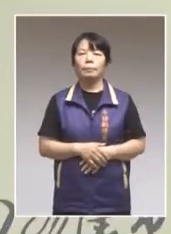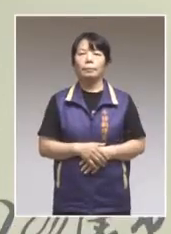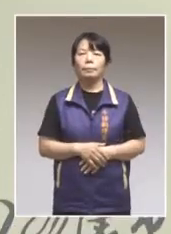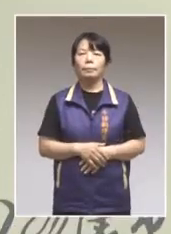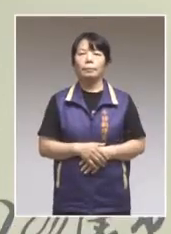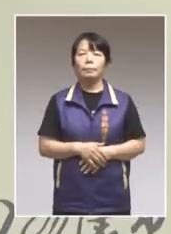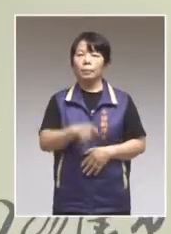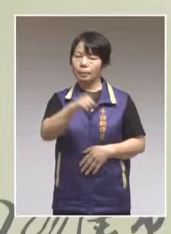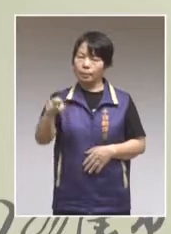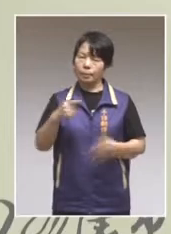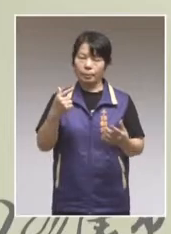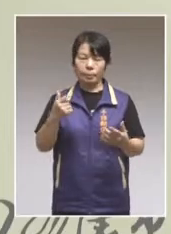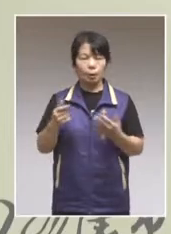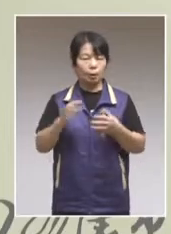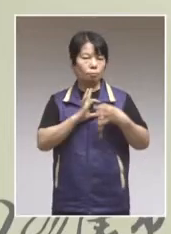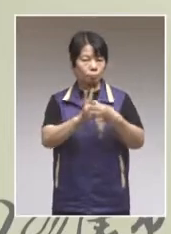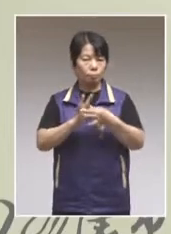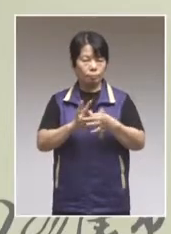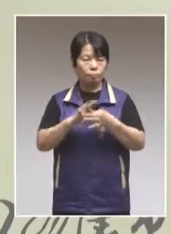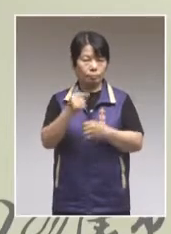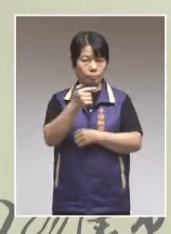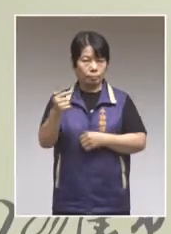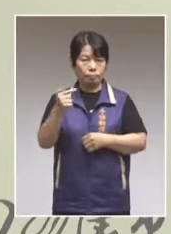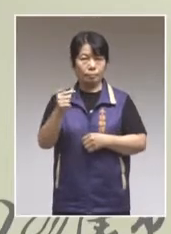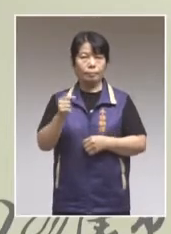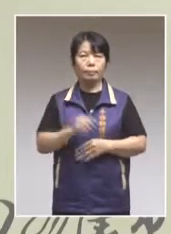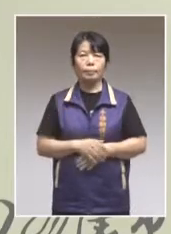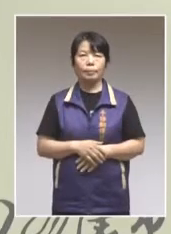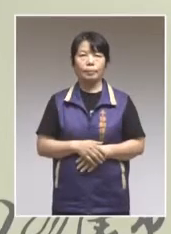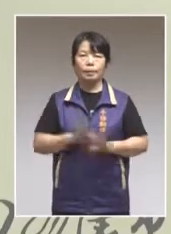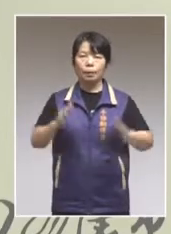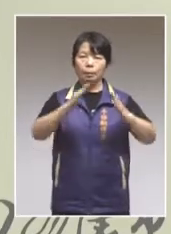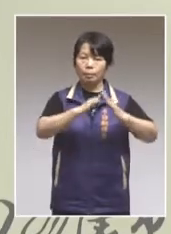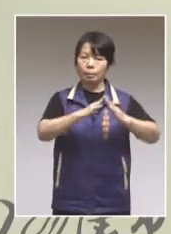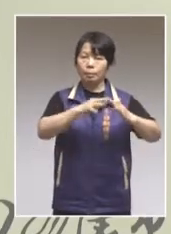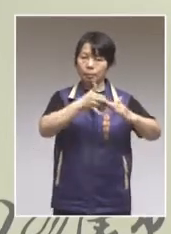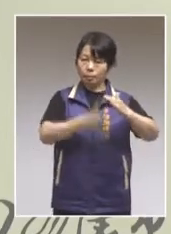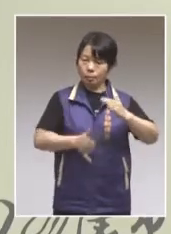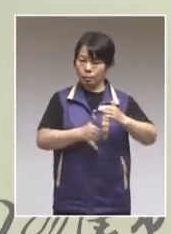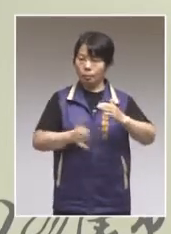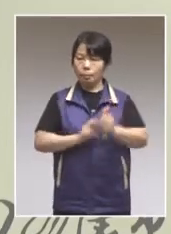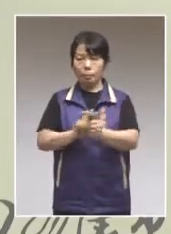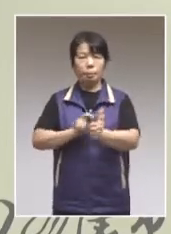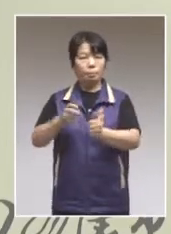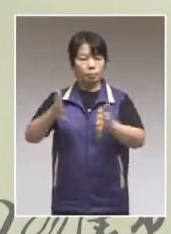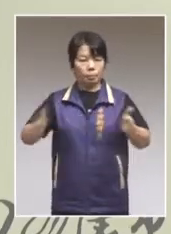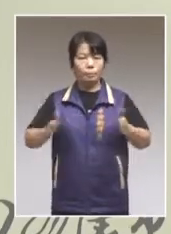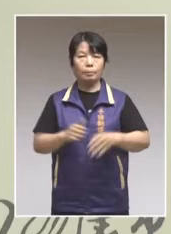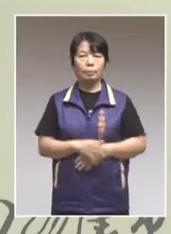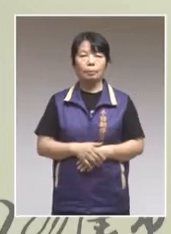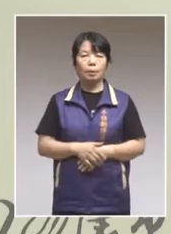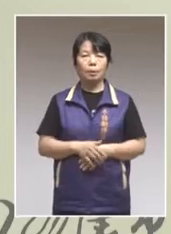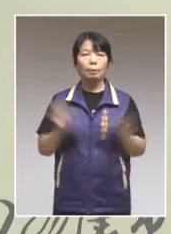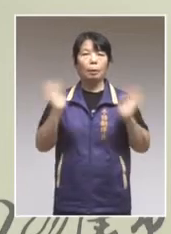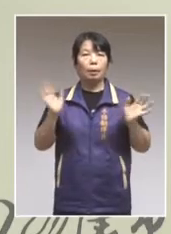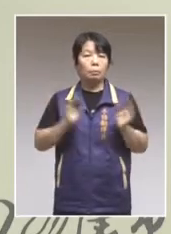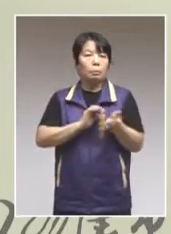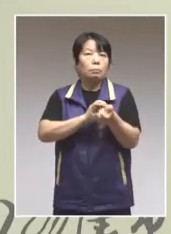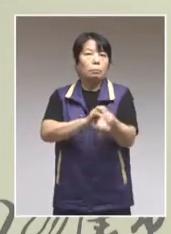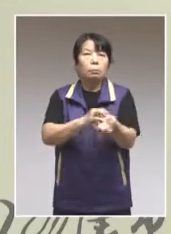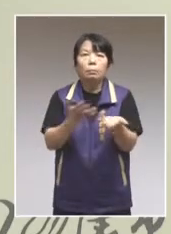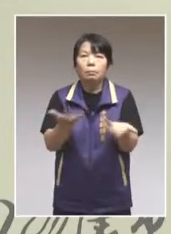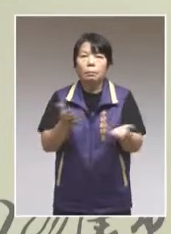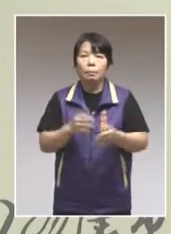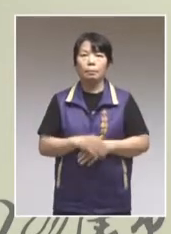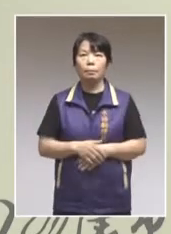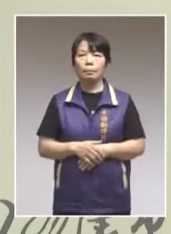大家常常也非常关心的，在居家照护期间小朋友假如要就医怎么办，比如说他